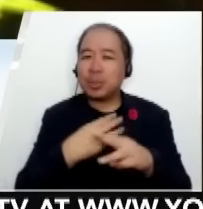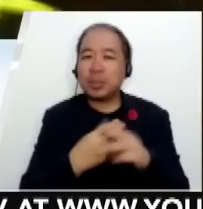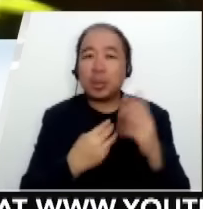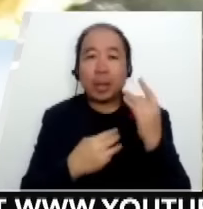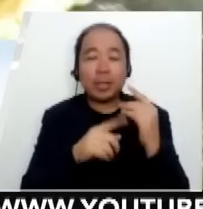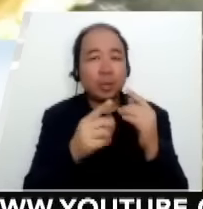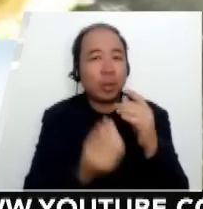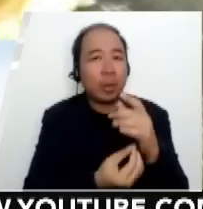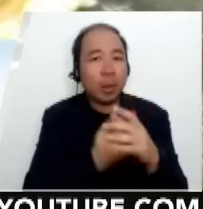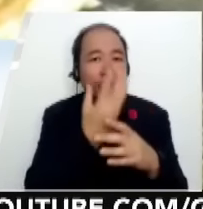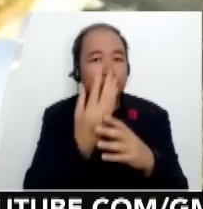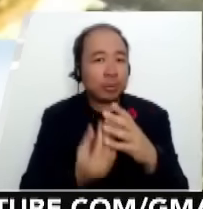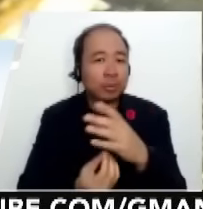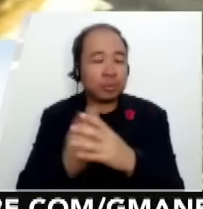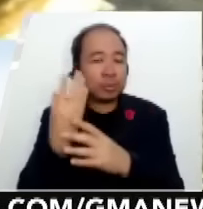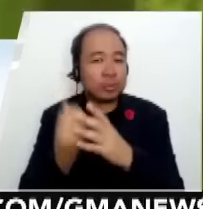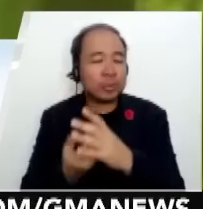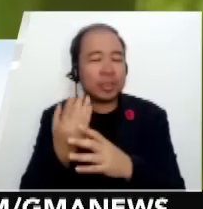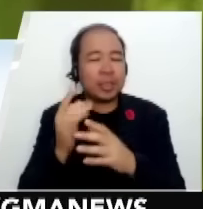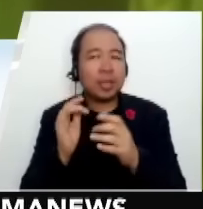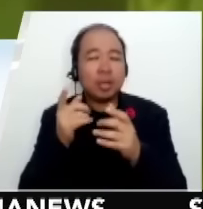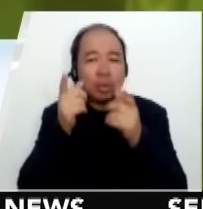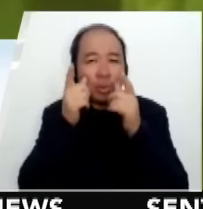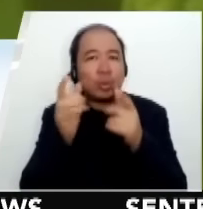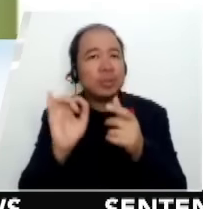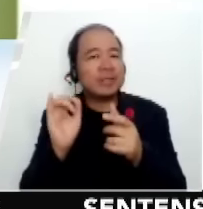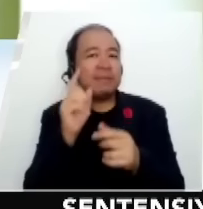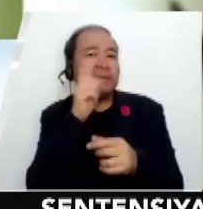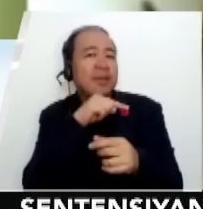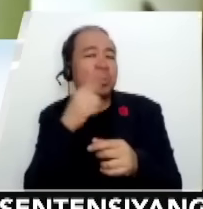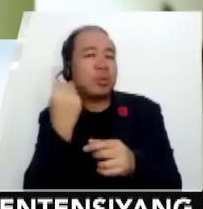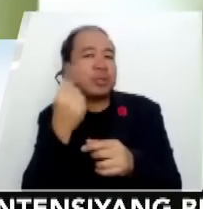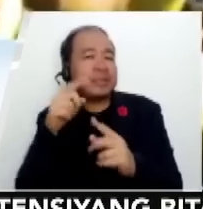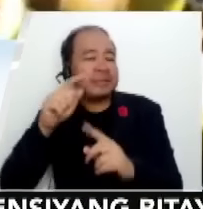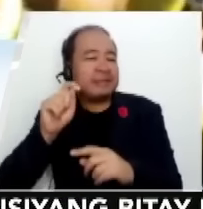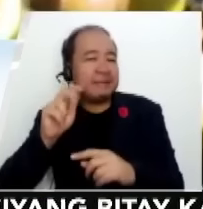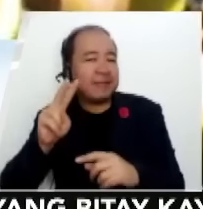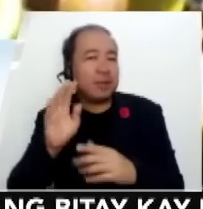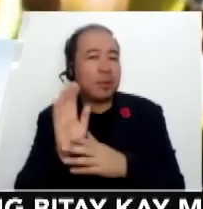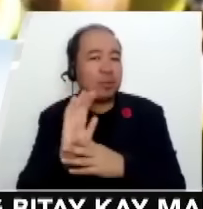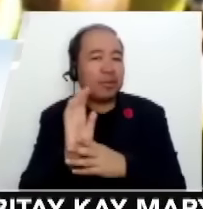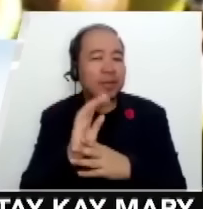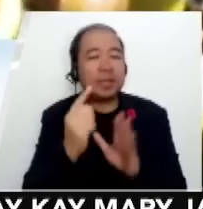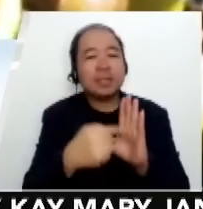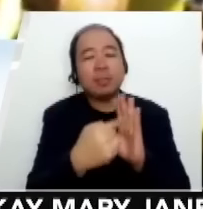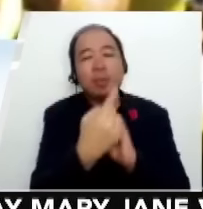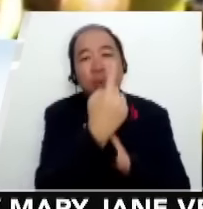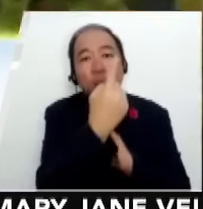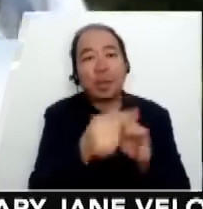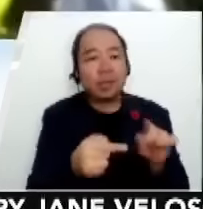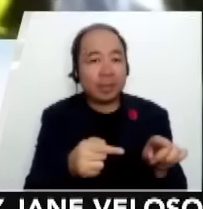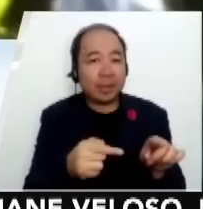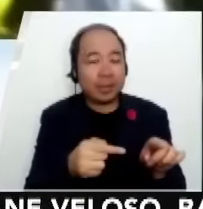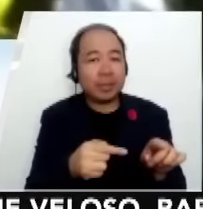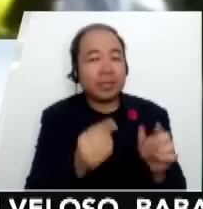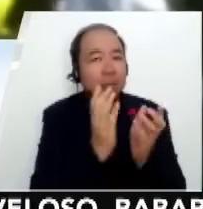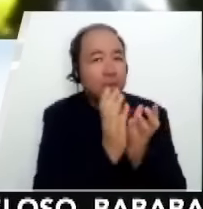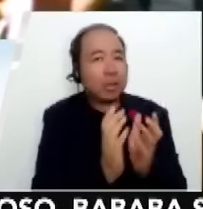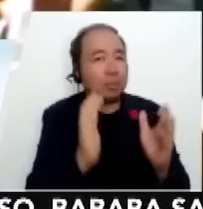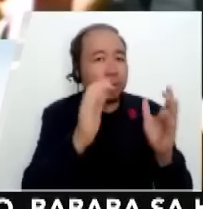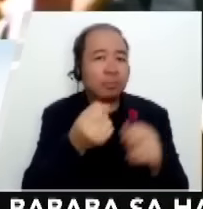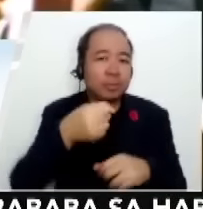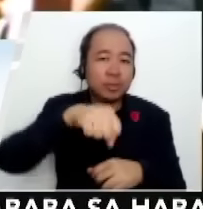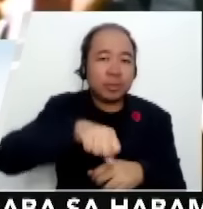akalain mong sa TV o pelikula mo lang makikita. Gaya ng isang ito na hugis pitsel. Habang ang halaman namang ito, parang bibig na may matutulis ng